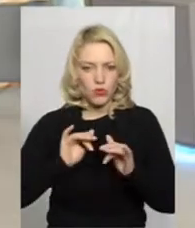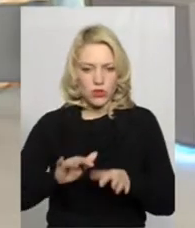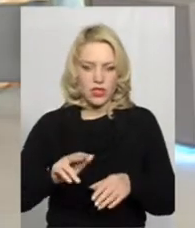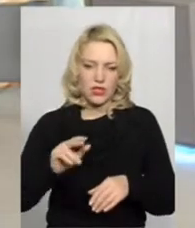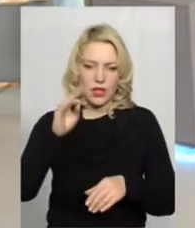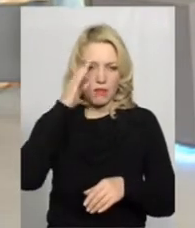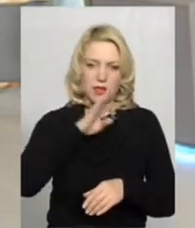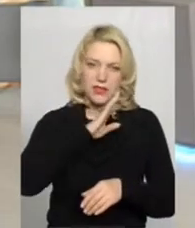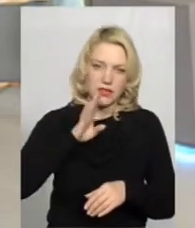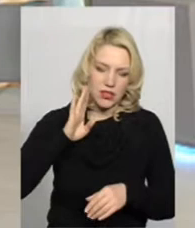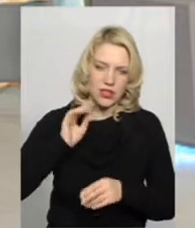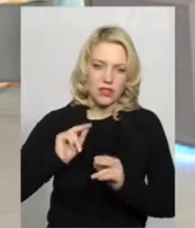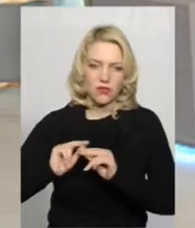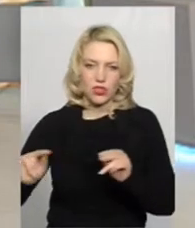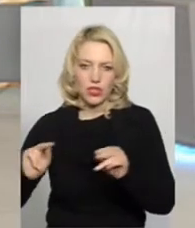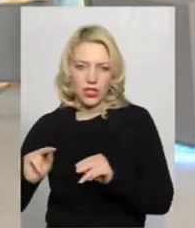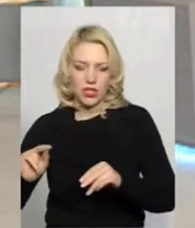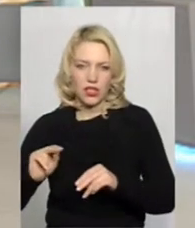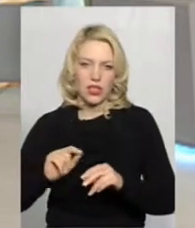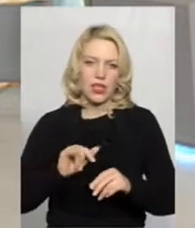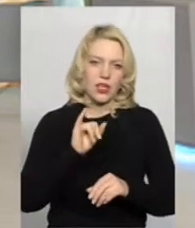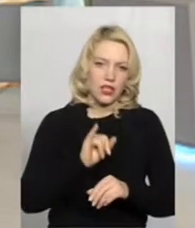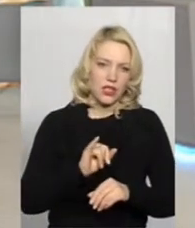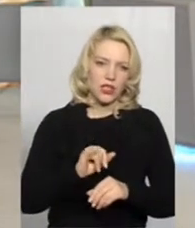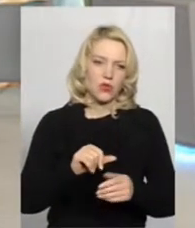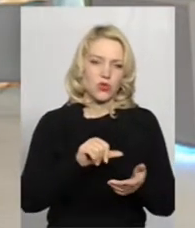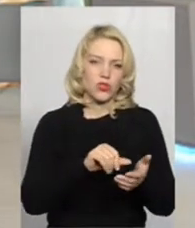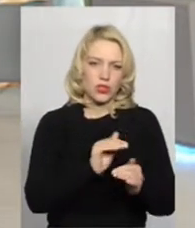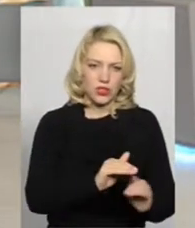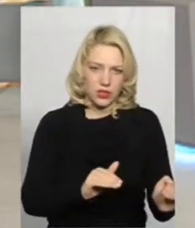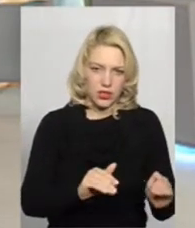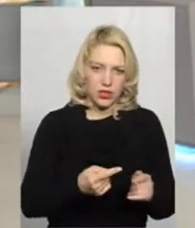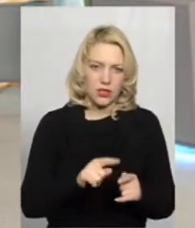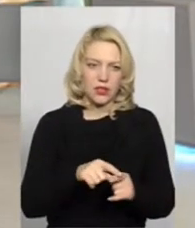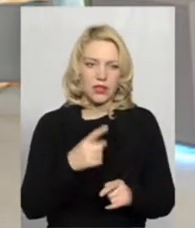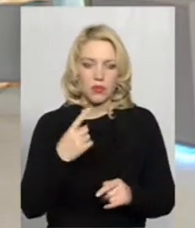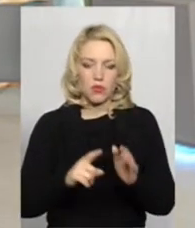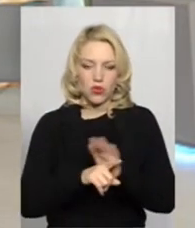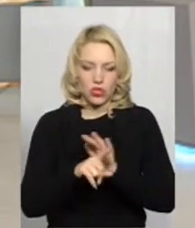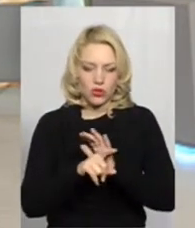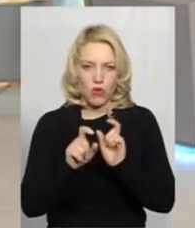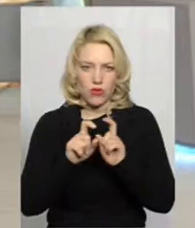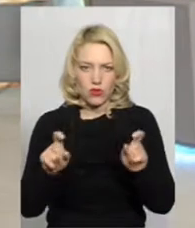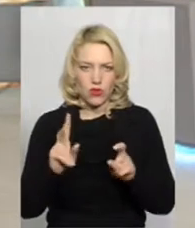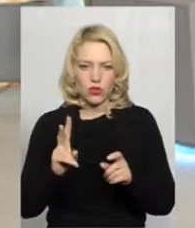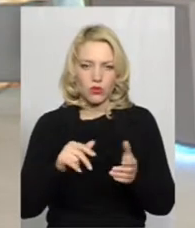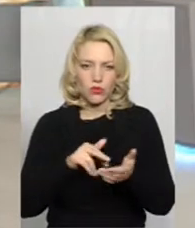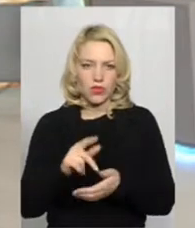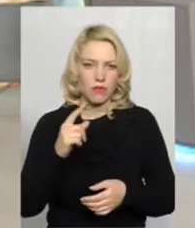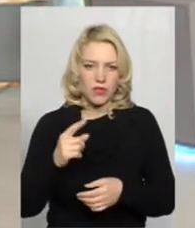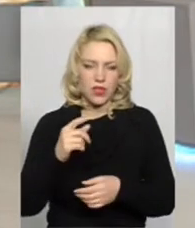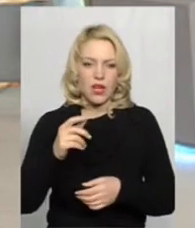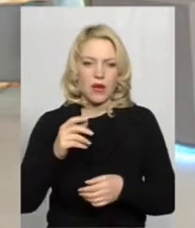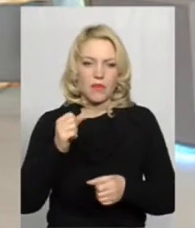так і безпосередньо дитячого середовища. І на сьогодні початкова школа, які перші пішли по концепції працювати нової